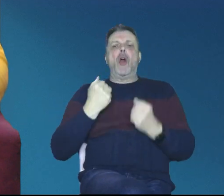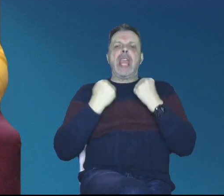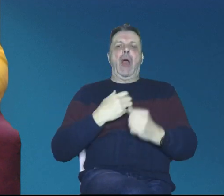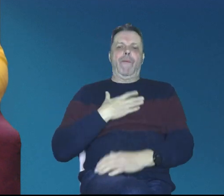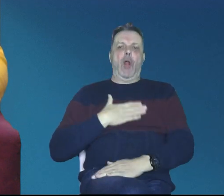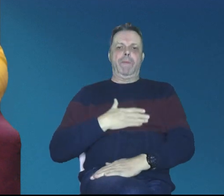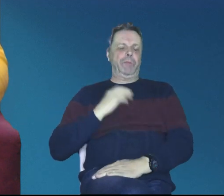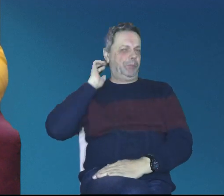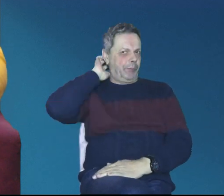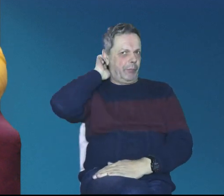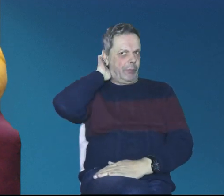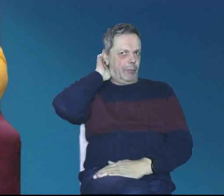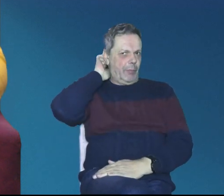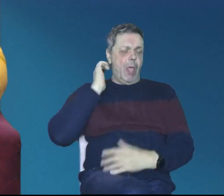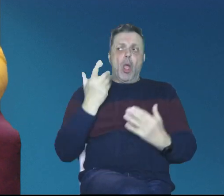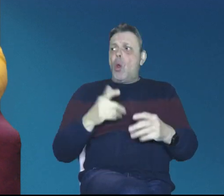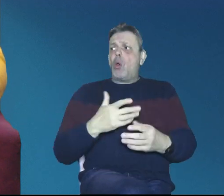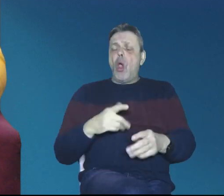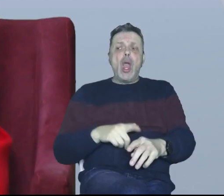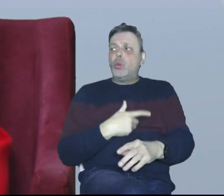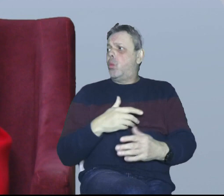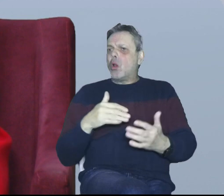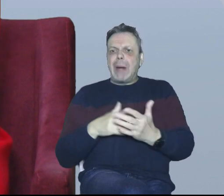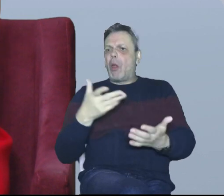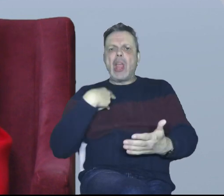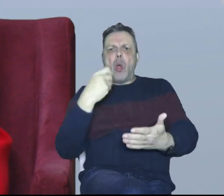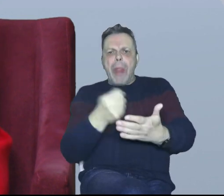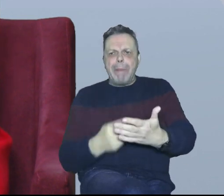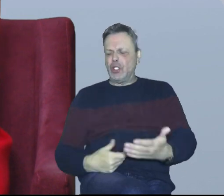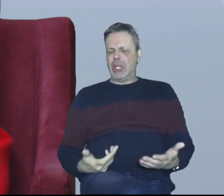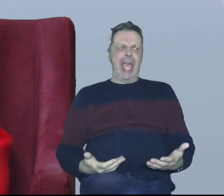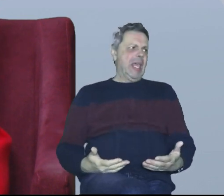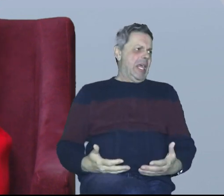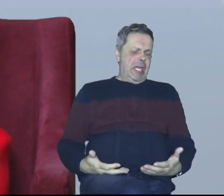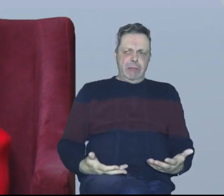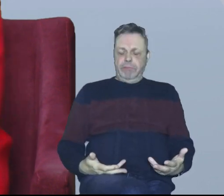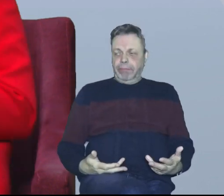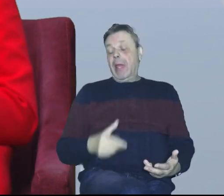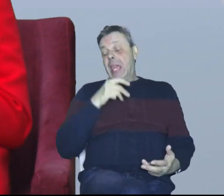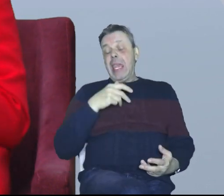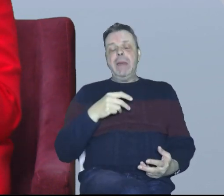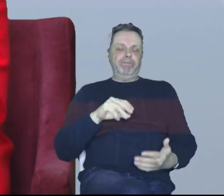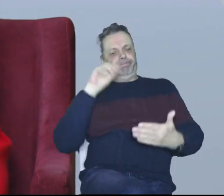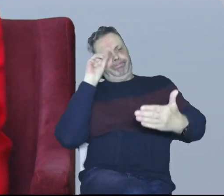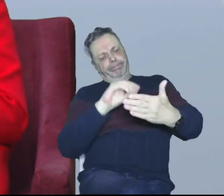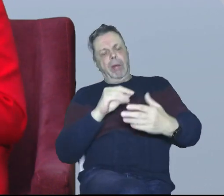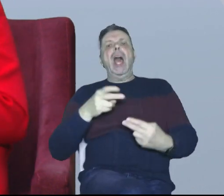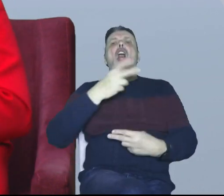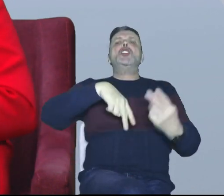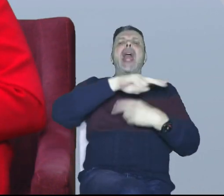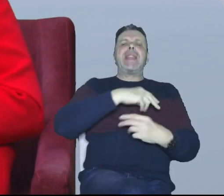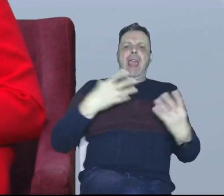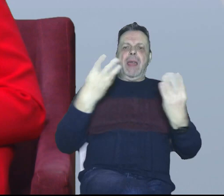komediju stvarno jako, jako volim. Koliko vam je dugo trebalo da to sve napišete, da spojite, da napišete scenarij pod naslovom Šetnja s